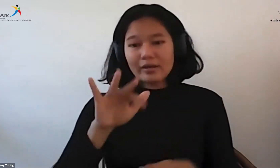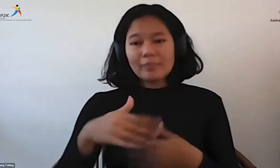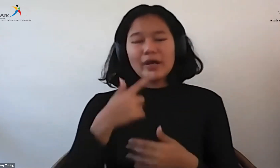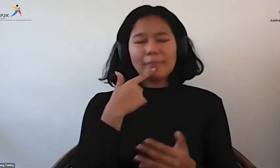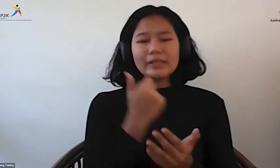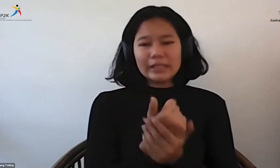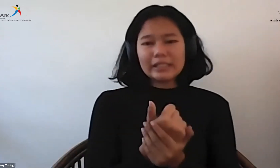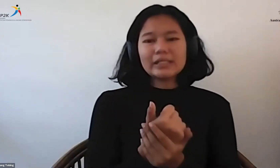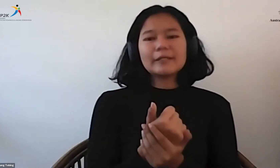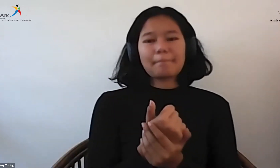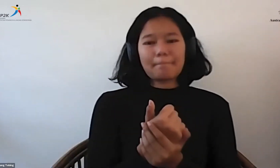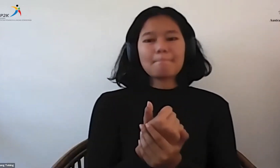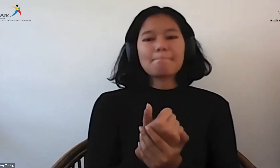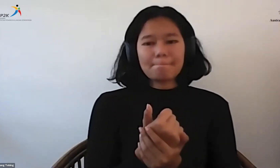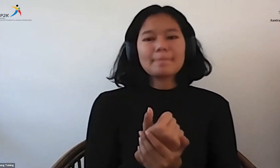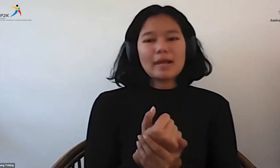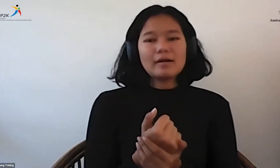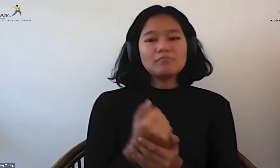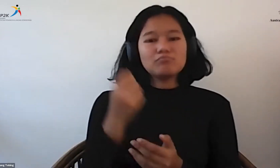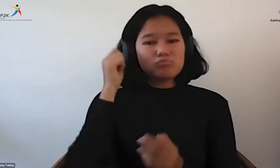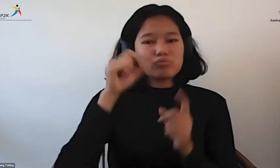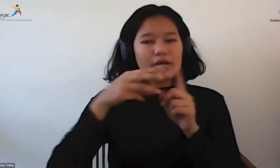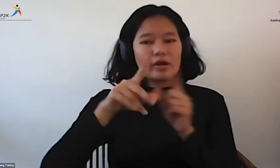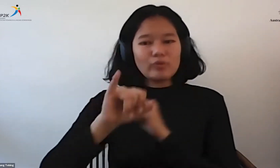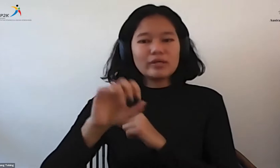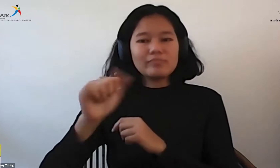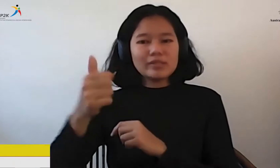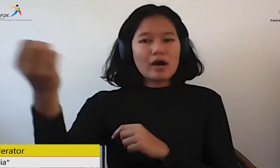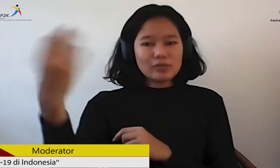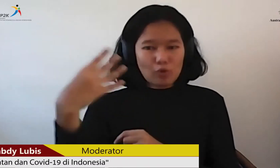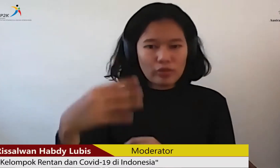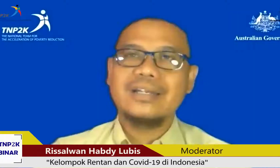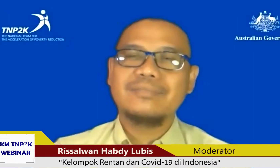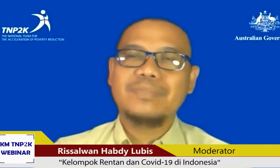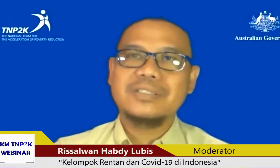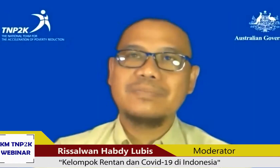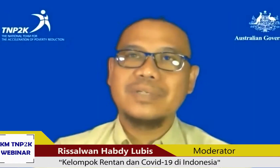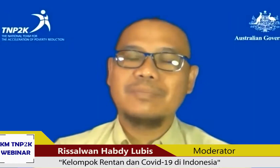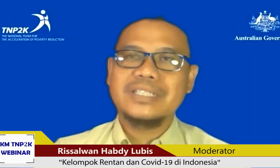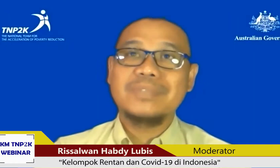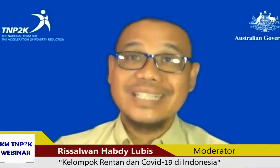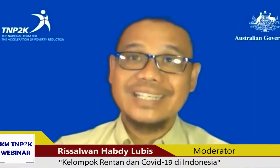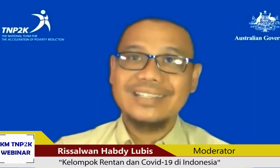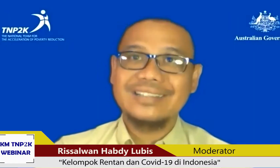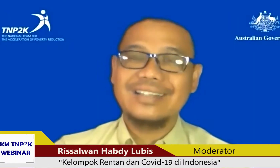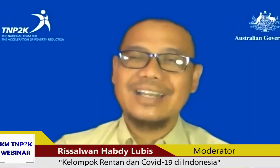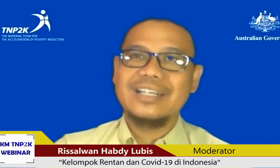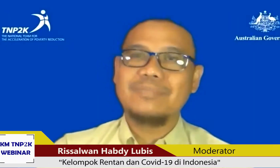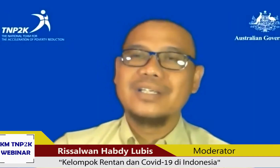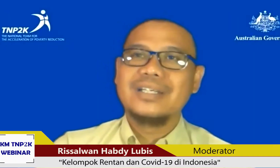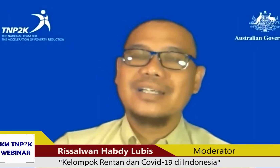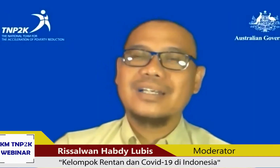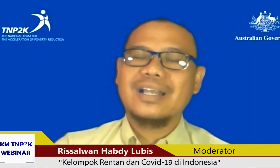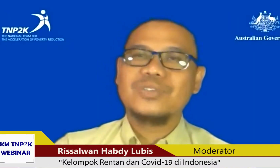untuk direspon oleh Bu Dewi. Jangan sampai ada kesalahan persepsi ya